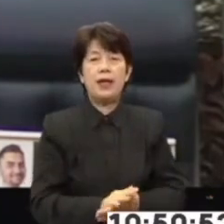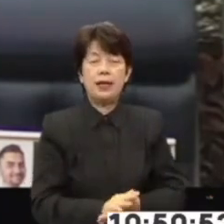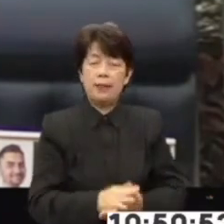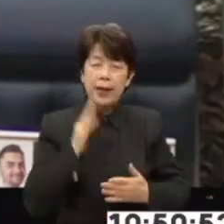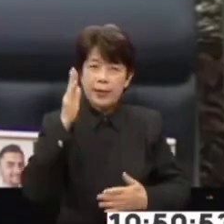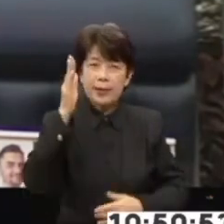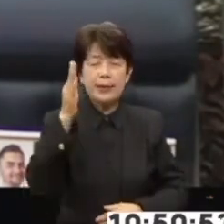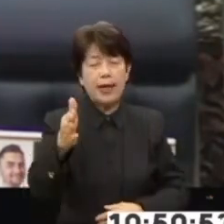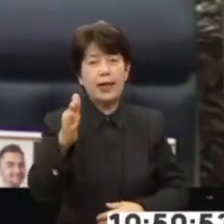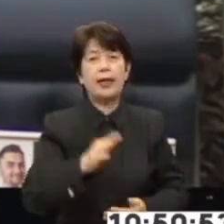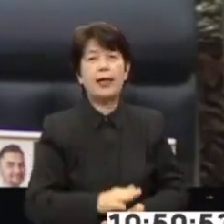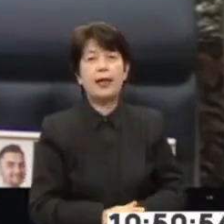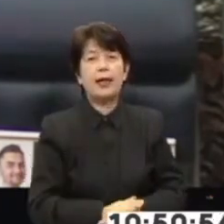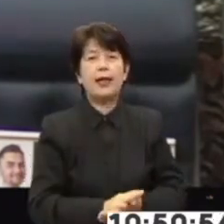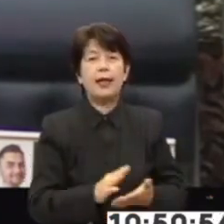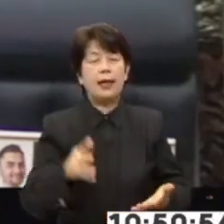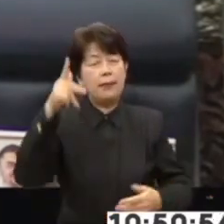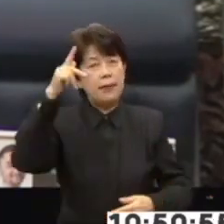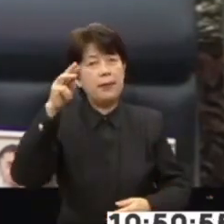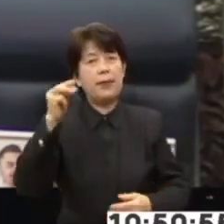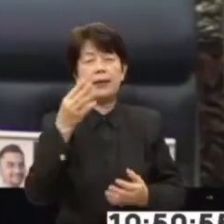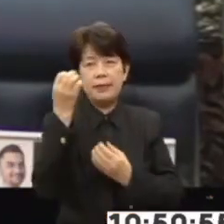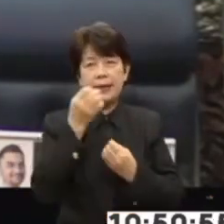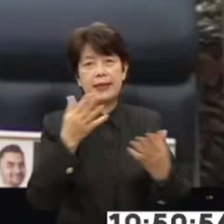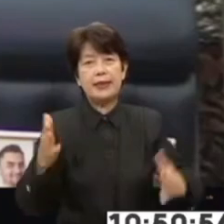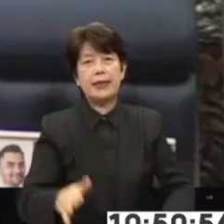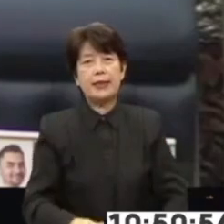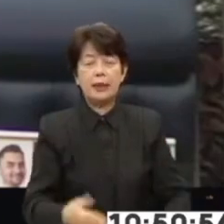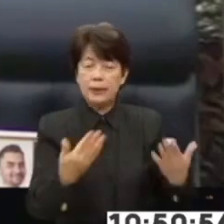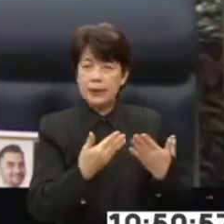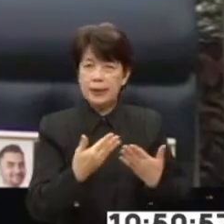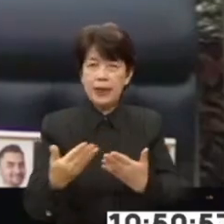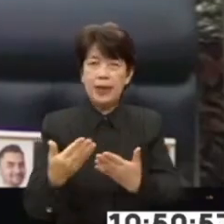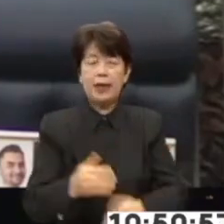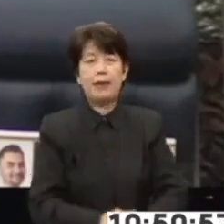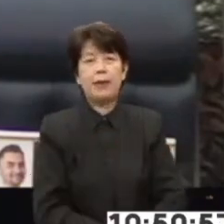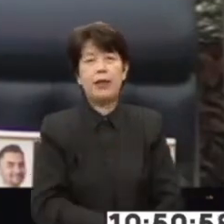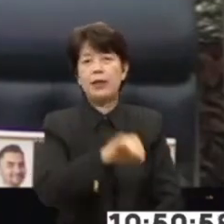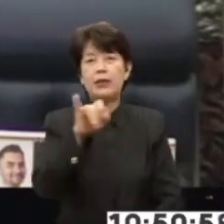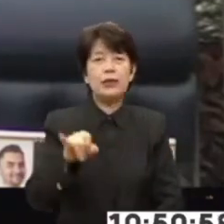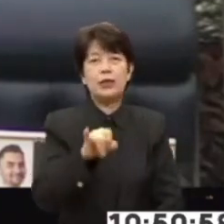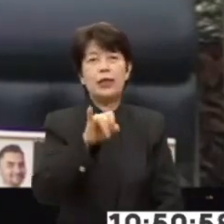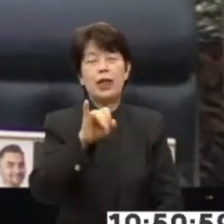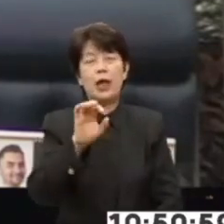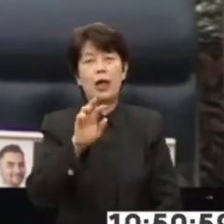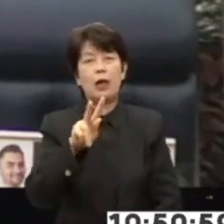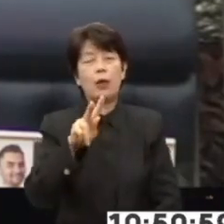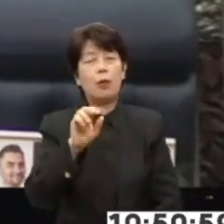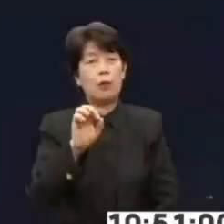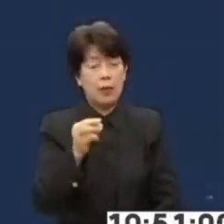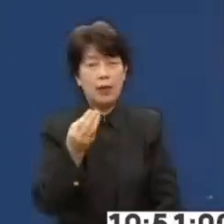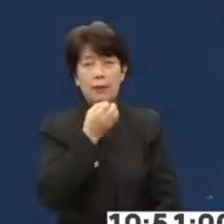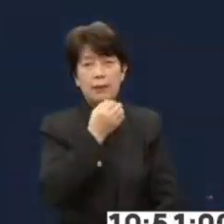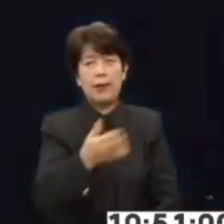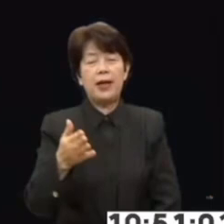datang sekiranya perdana yang amat berhormat Perdana Menteri berhasrat untuk pindah balik jkom ke kkd jadi